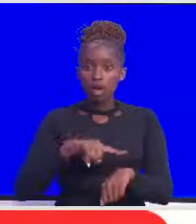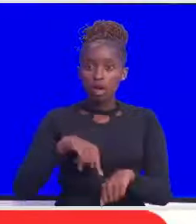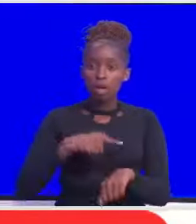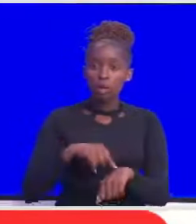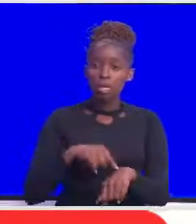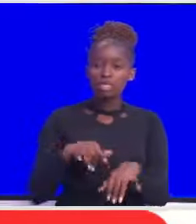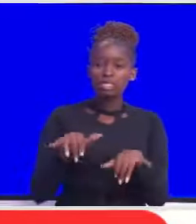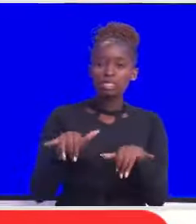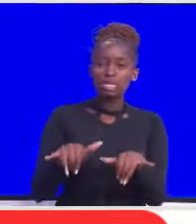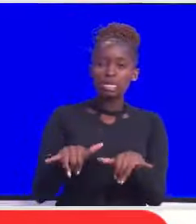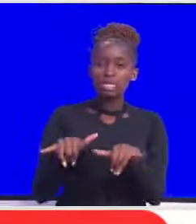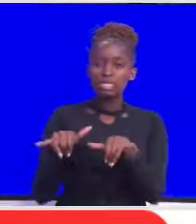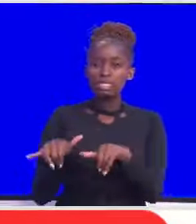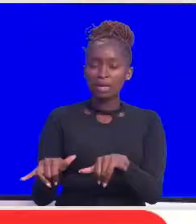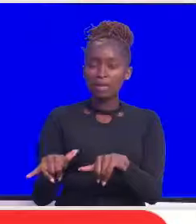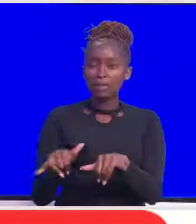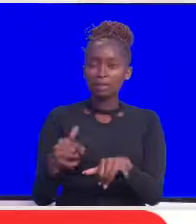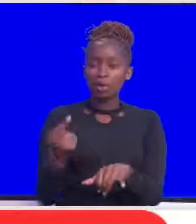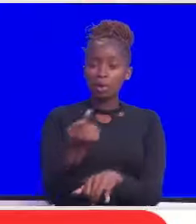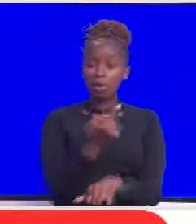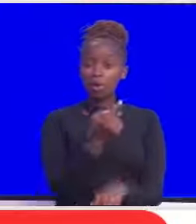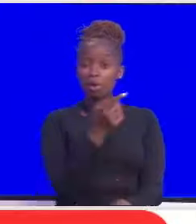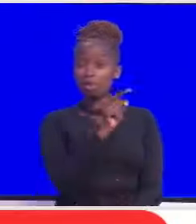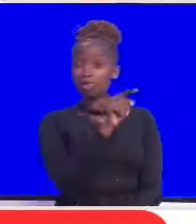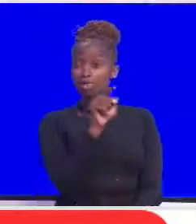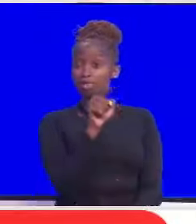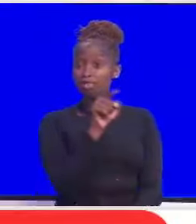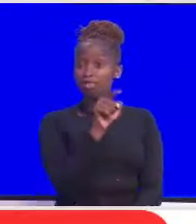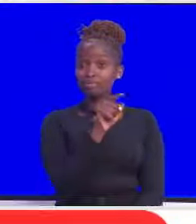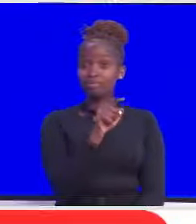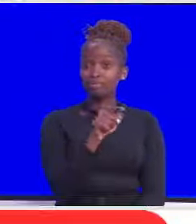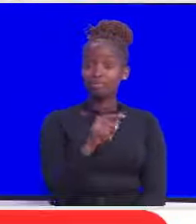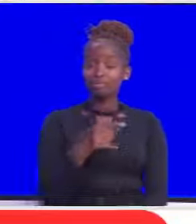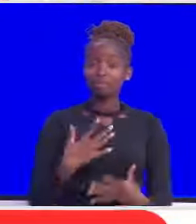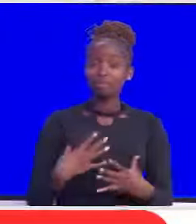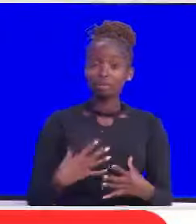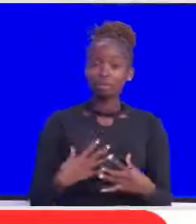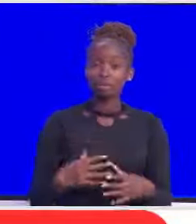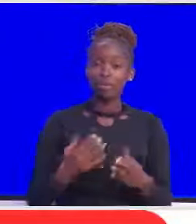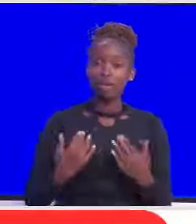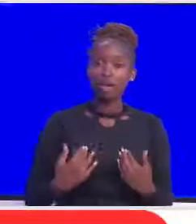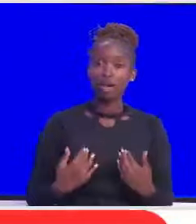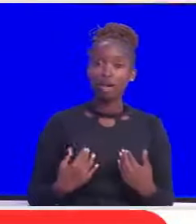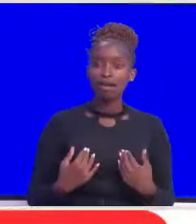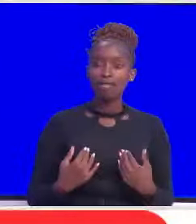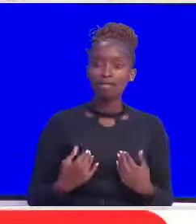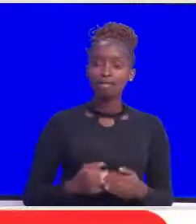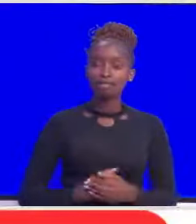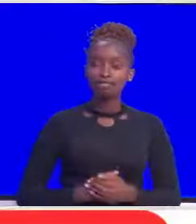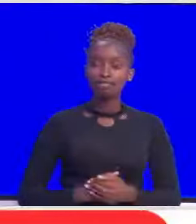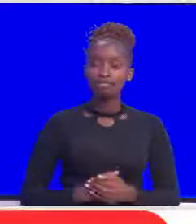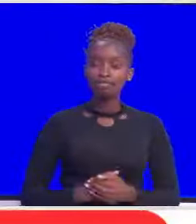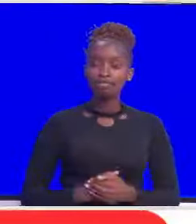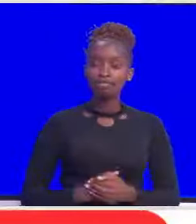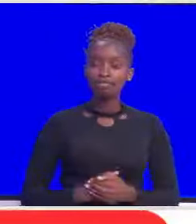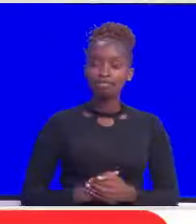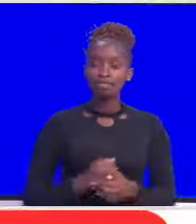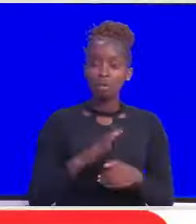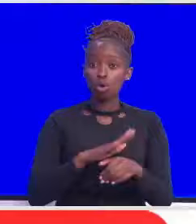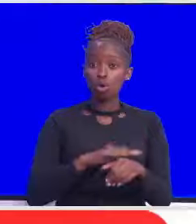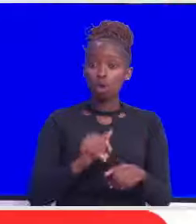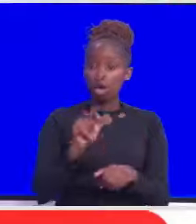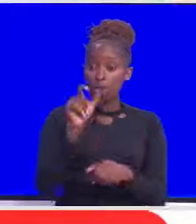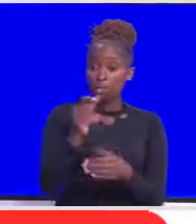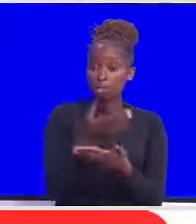be only for these doors of Kenya Vuru to be opened to go in and meet